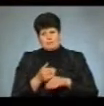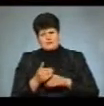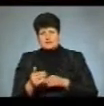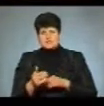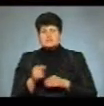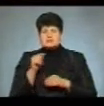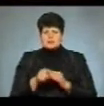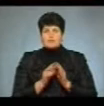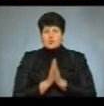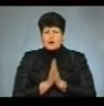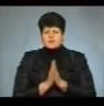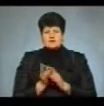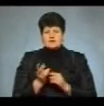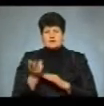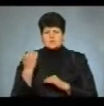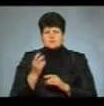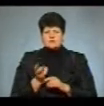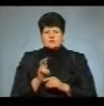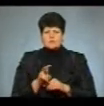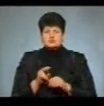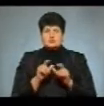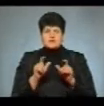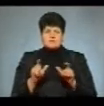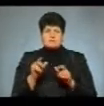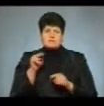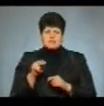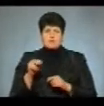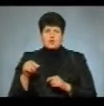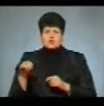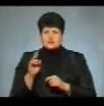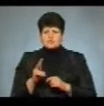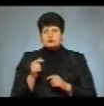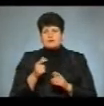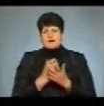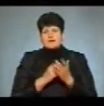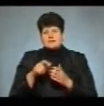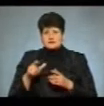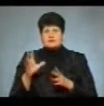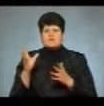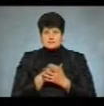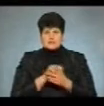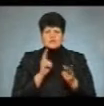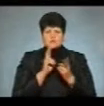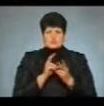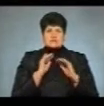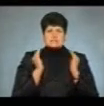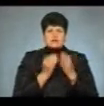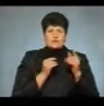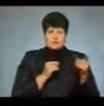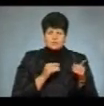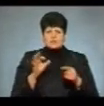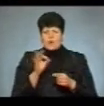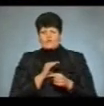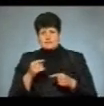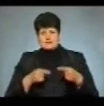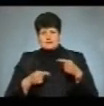З таким проханням до них напередодні звернувся штаб Петра Порошенка, щоб кандидат у президенти встиг і на зустріч на стадіоні, і на офіційні